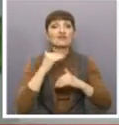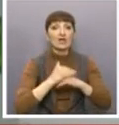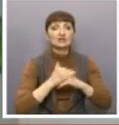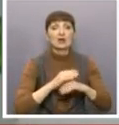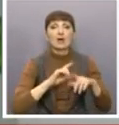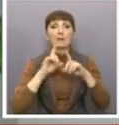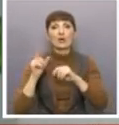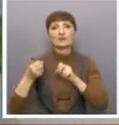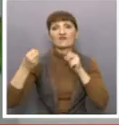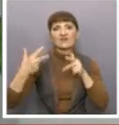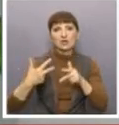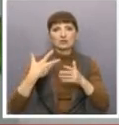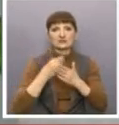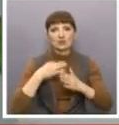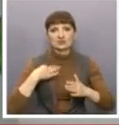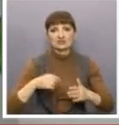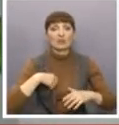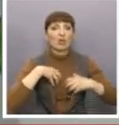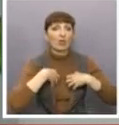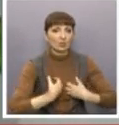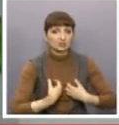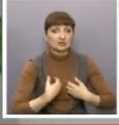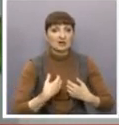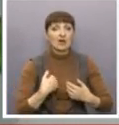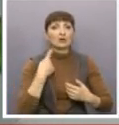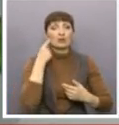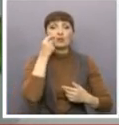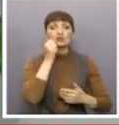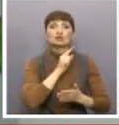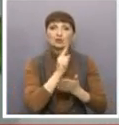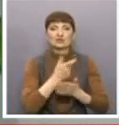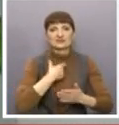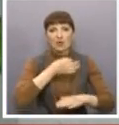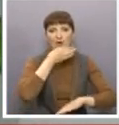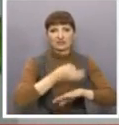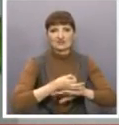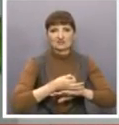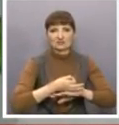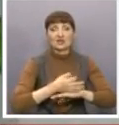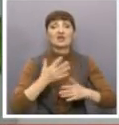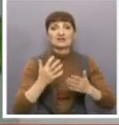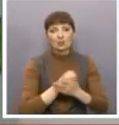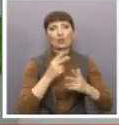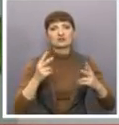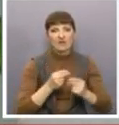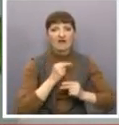видеочат со своим сыном и мне грустно но думаю мужчины должны брать на себя ответственность и достигать успехов в работе